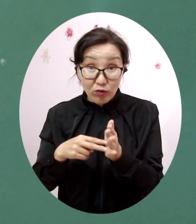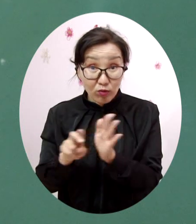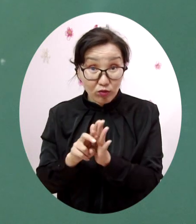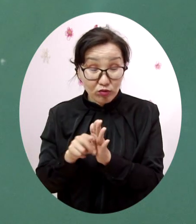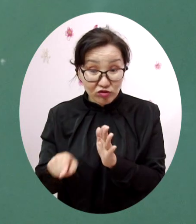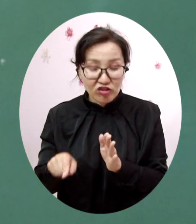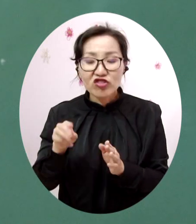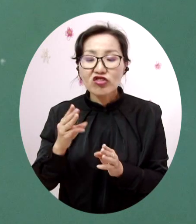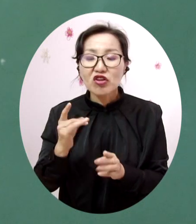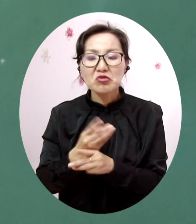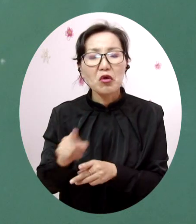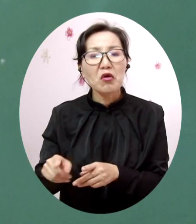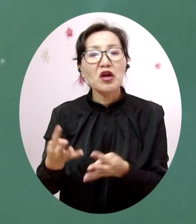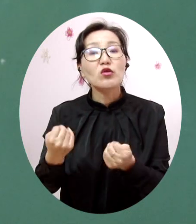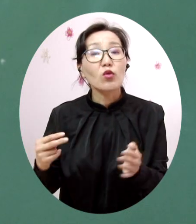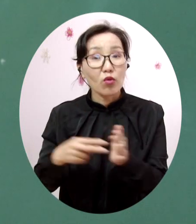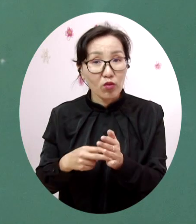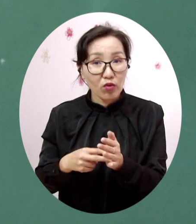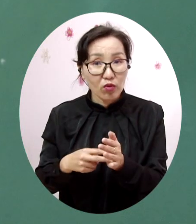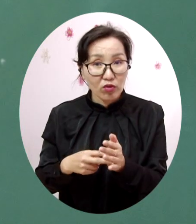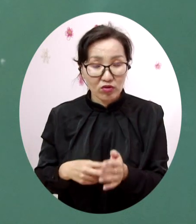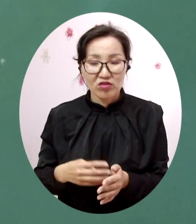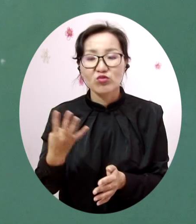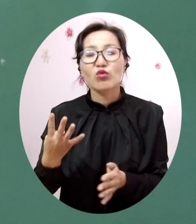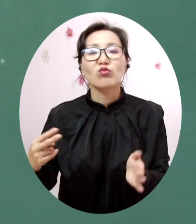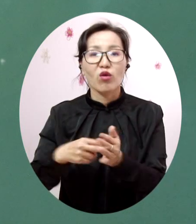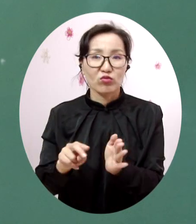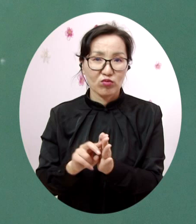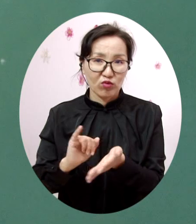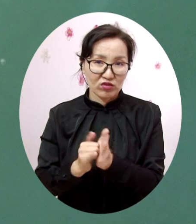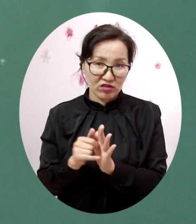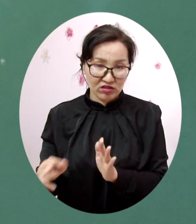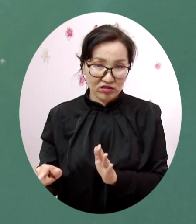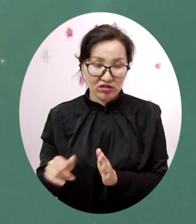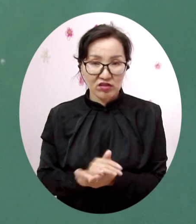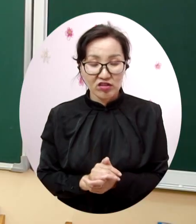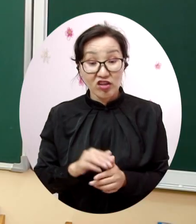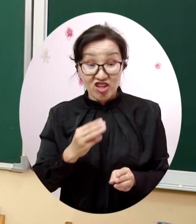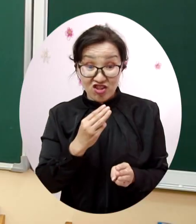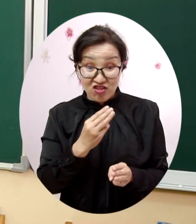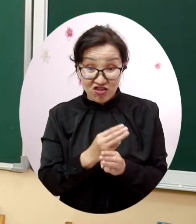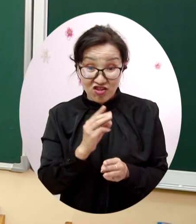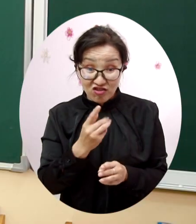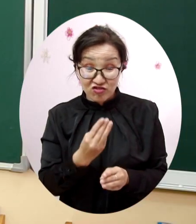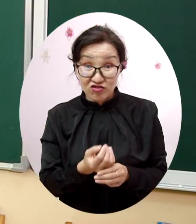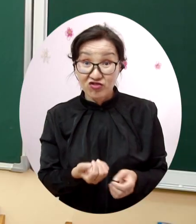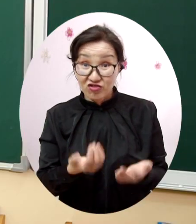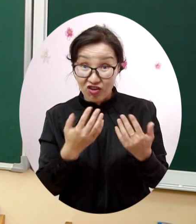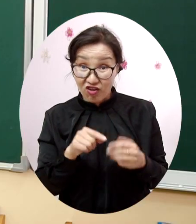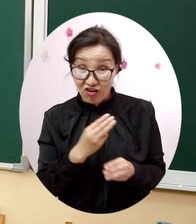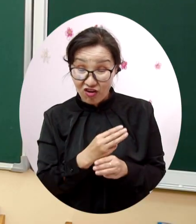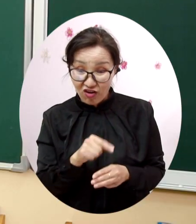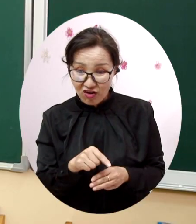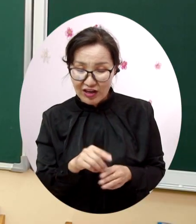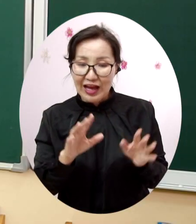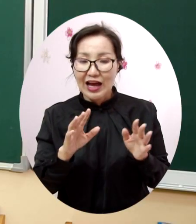хуваагдж байвал тэр тоо хэдэд хуваагддаг байх нь вэ? 4-т хуваагдах нь байна. Өөрөөр хэлбэл тэгш тоо 16 гэдэг тоо